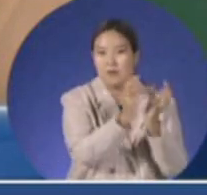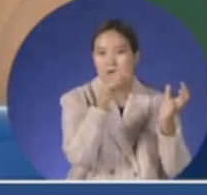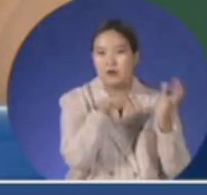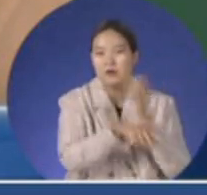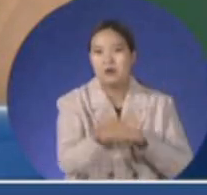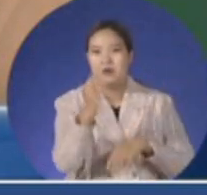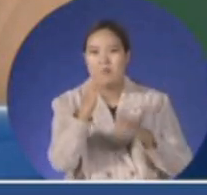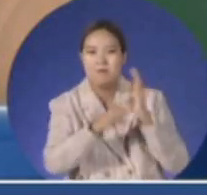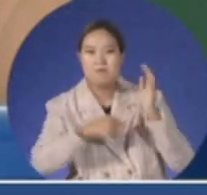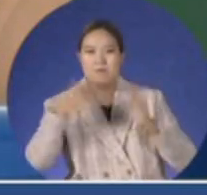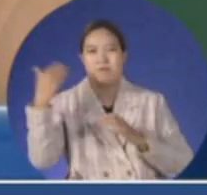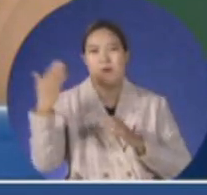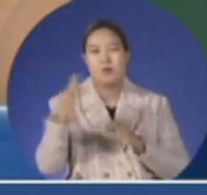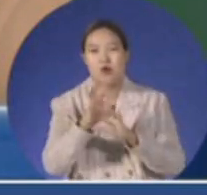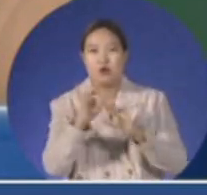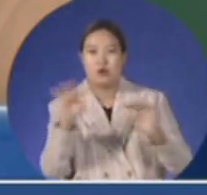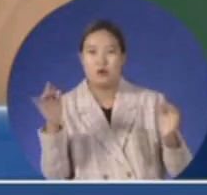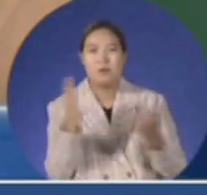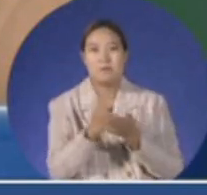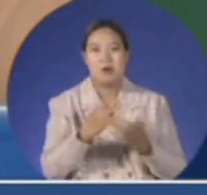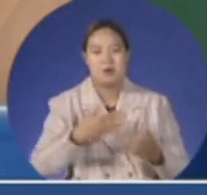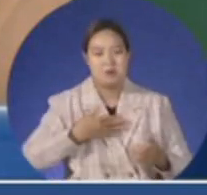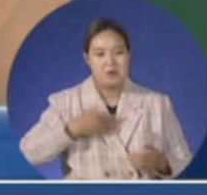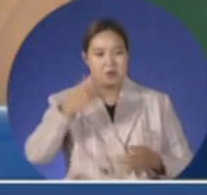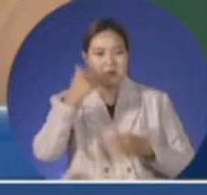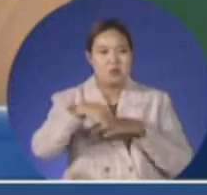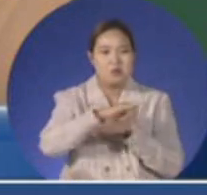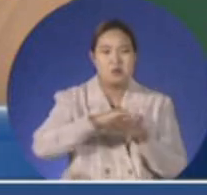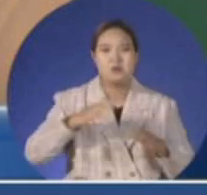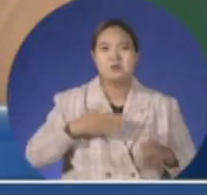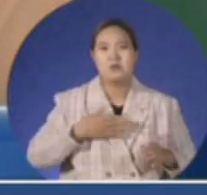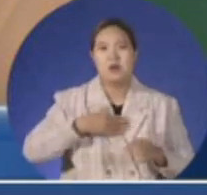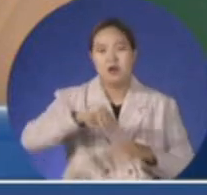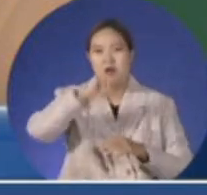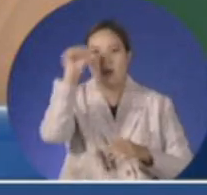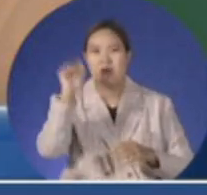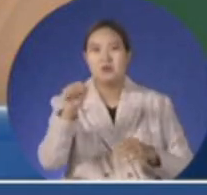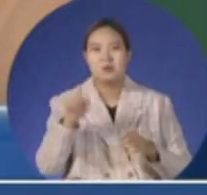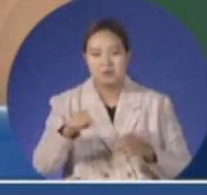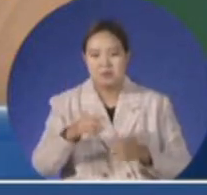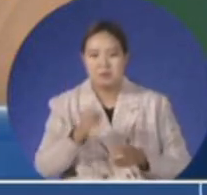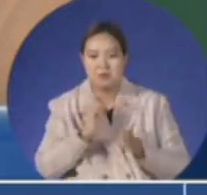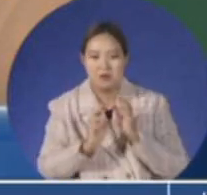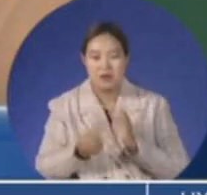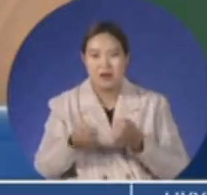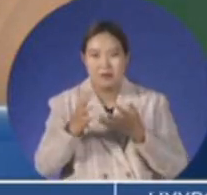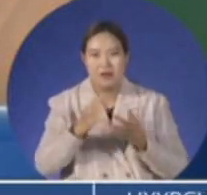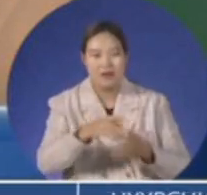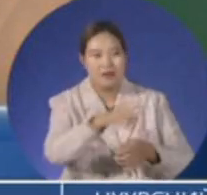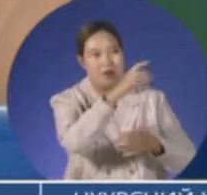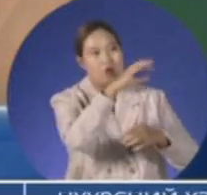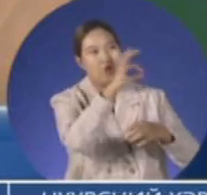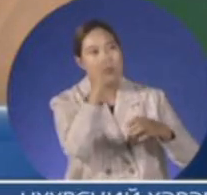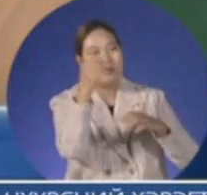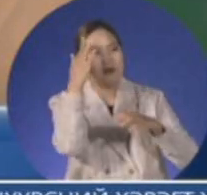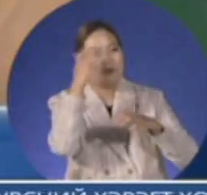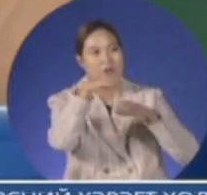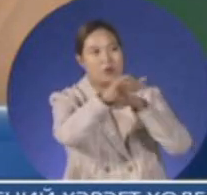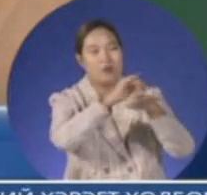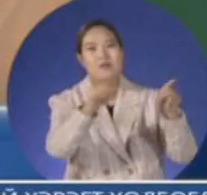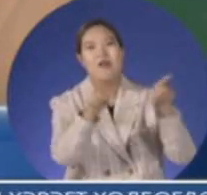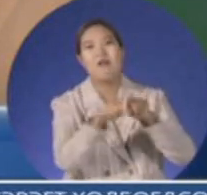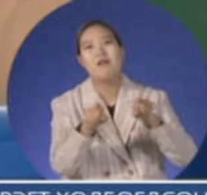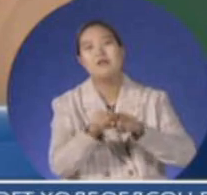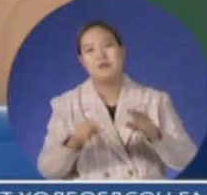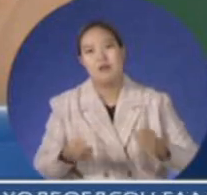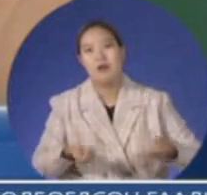бидний тулгараад байдаг асуудлууд дэлхийн бусад хотууд ч гэсэн өөрөө бас байдаг юм байна. Шин өнөөдөр одоо форумд оролцсон зүүн